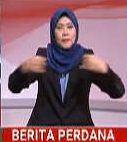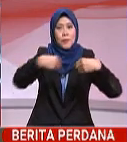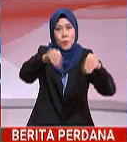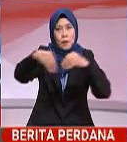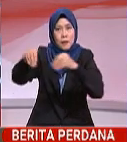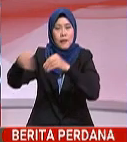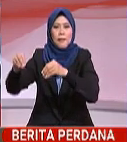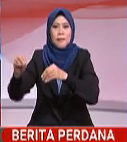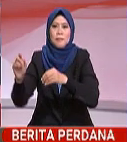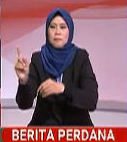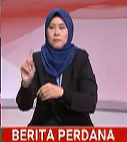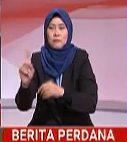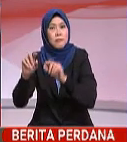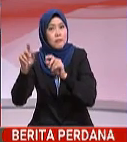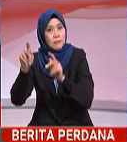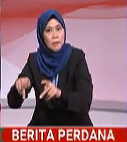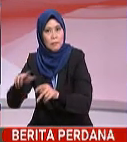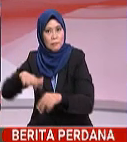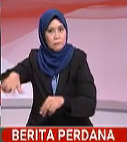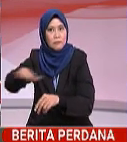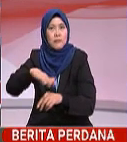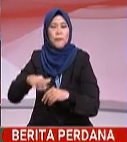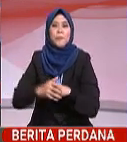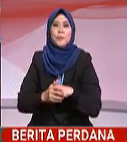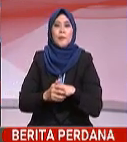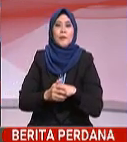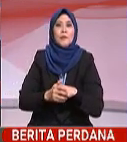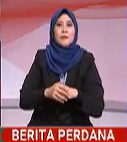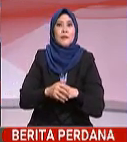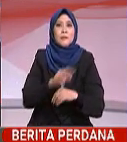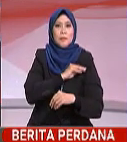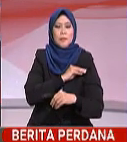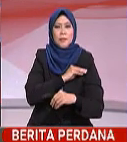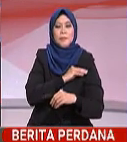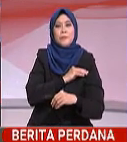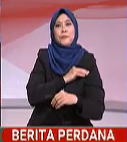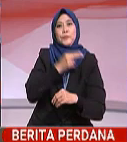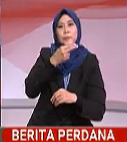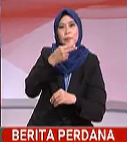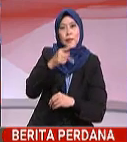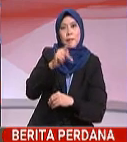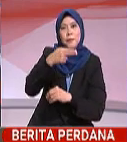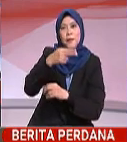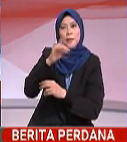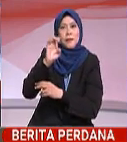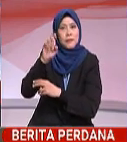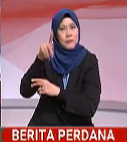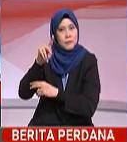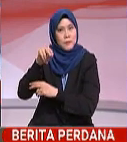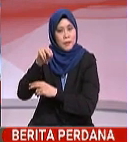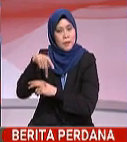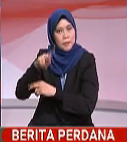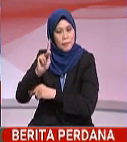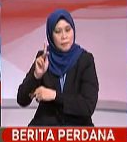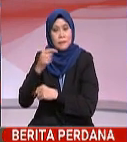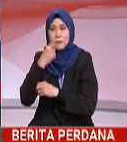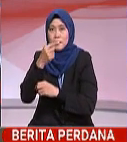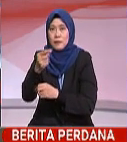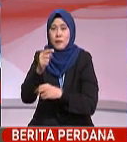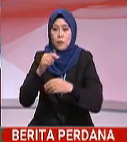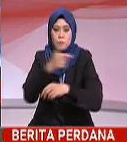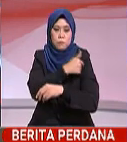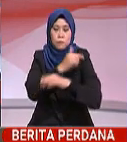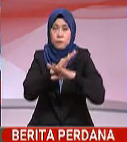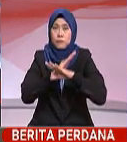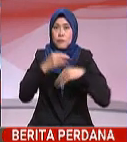ditawarkan mana-mana pihak. Tegas Timbalan Menteri Perdagangan Dalam Negeri dan Hal Ehwal Pengguna, Datuk Rosul Wahid, vaksin yang dijual